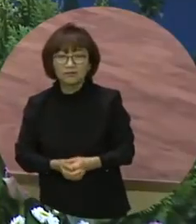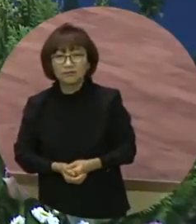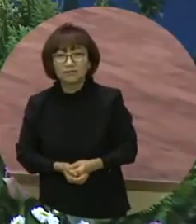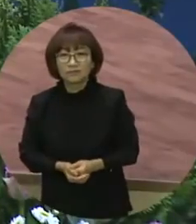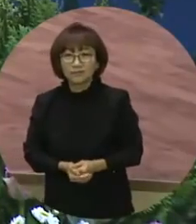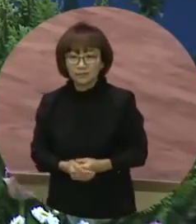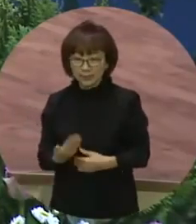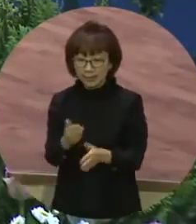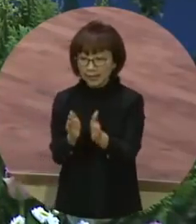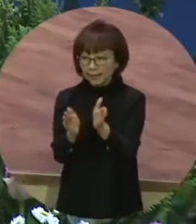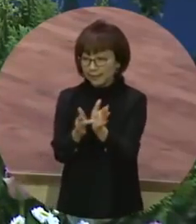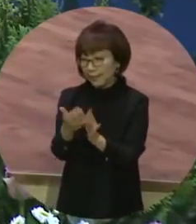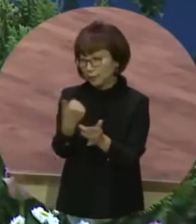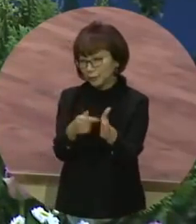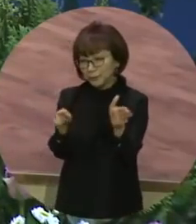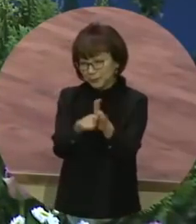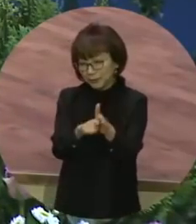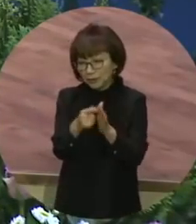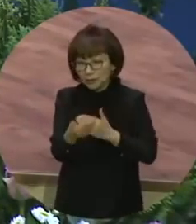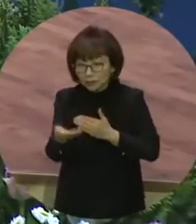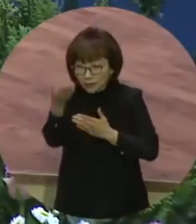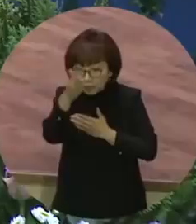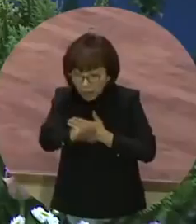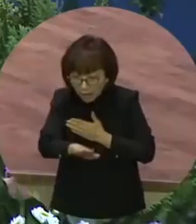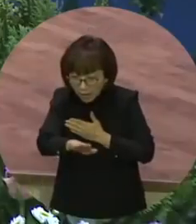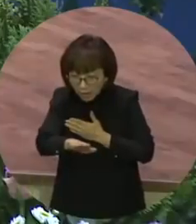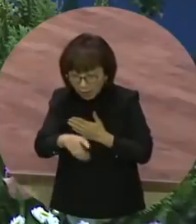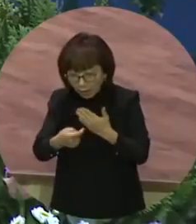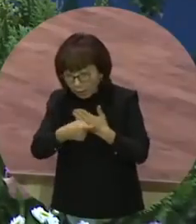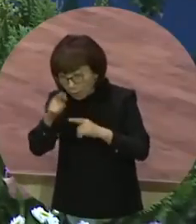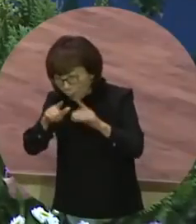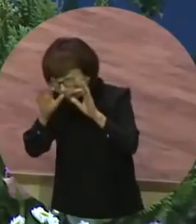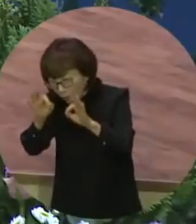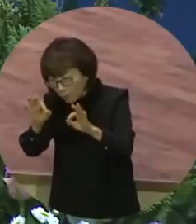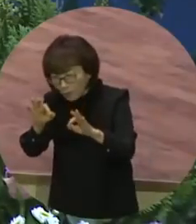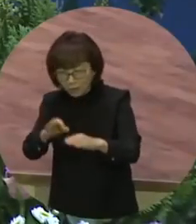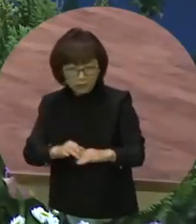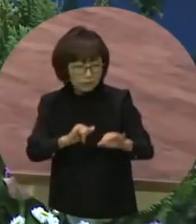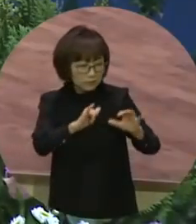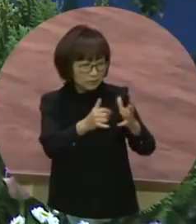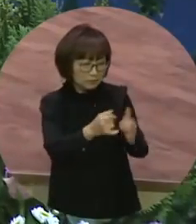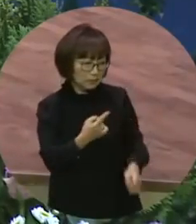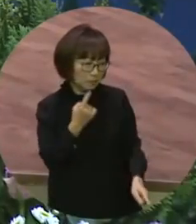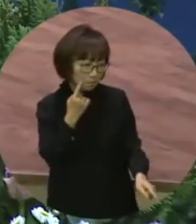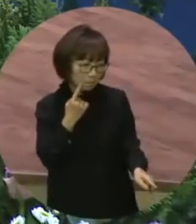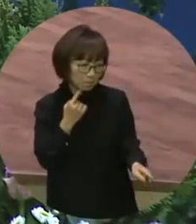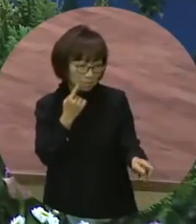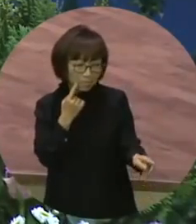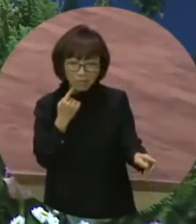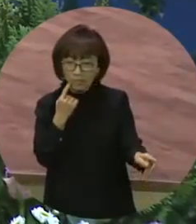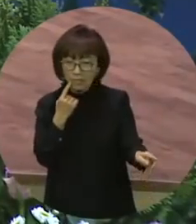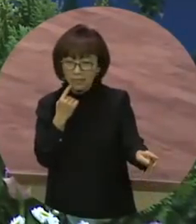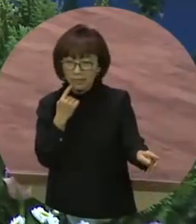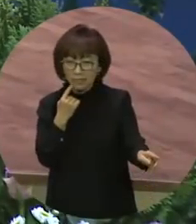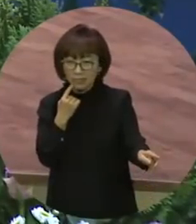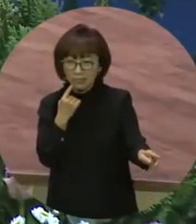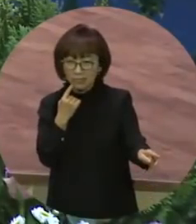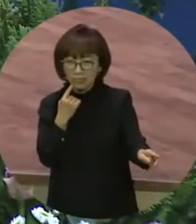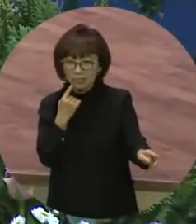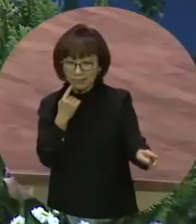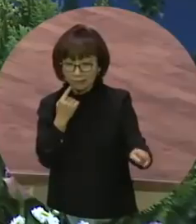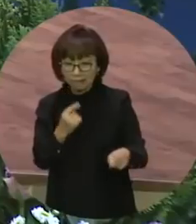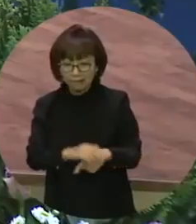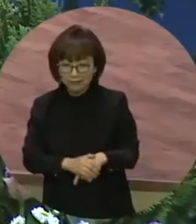보면요, 거의 다 불신자하고 똑같은 생각, 똑같은 가치관 그 가지고 살고 있어요. 사단에게 당해가지고